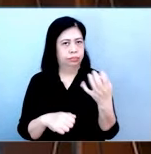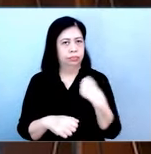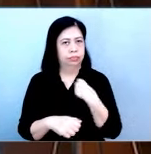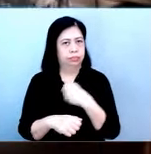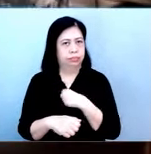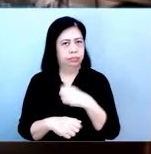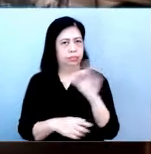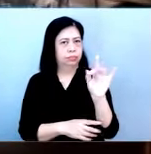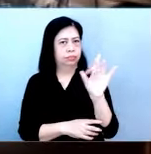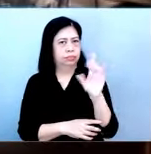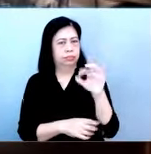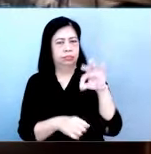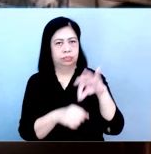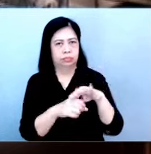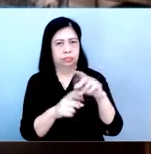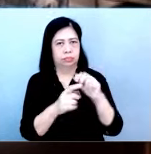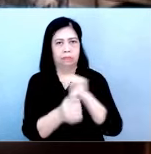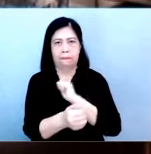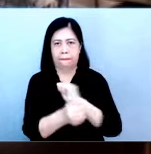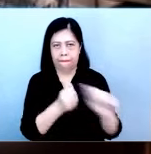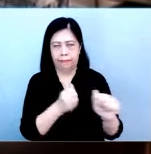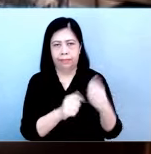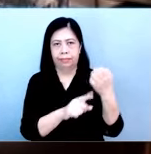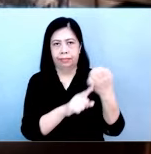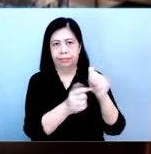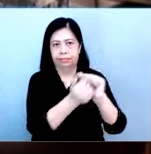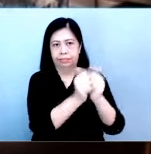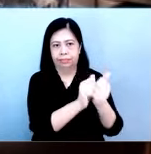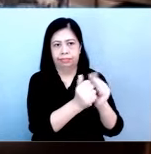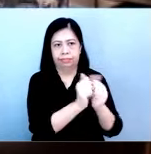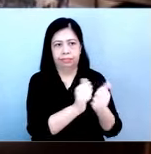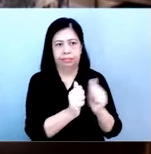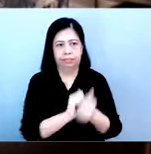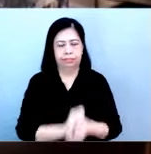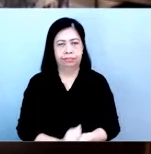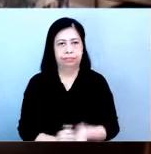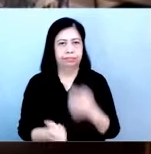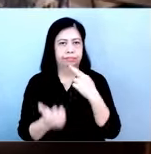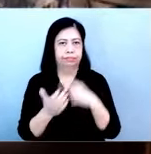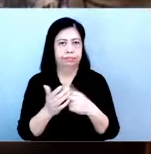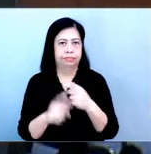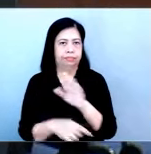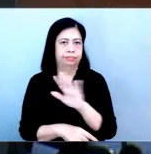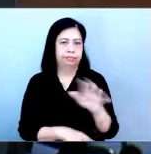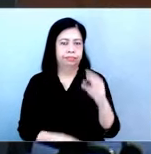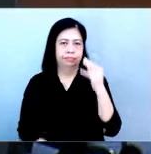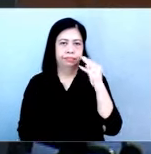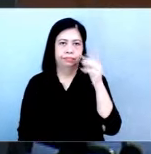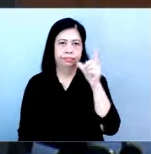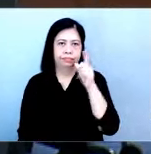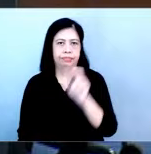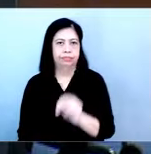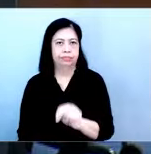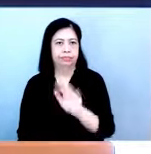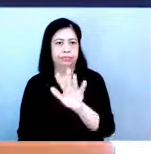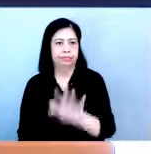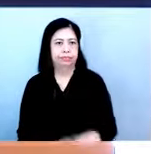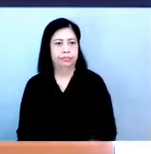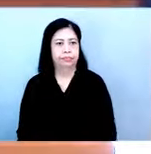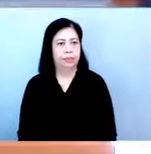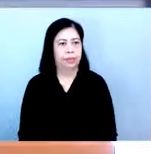18 votes para maipasa ang kada amendment. Nagbabalita mula sa frontline, Mean Los Baños, News